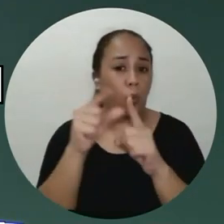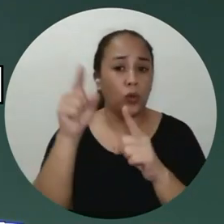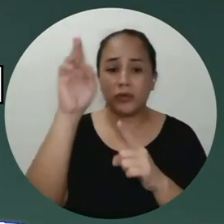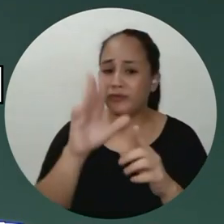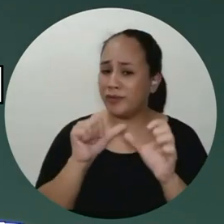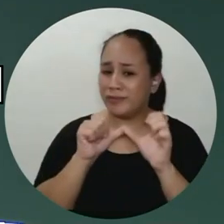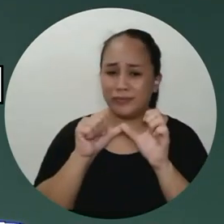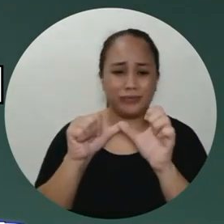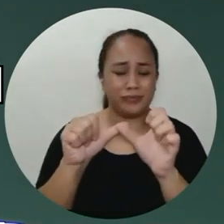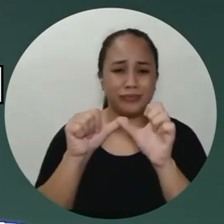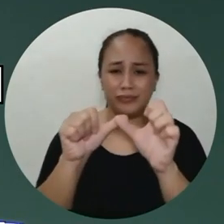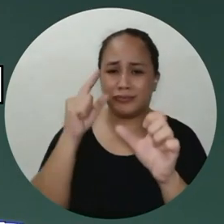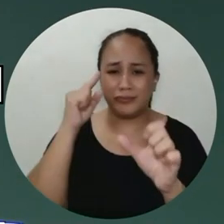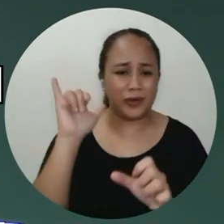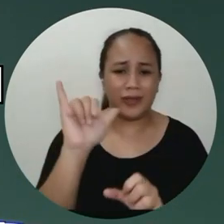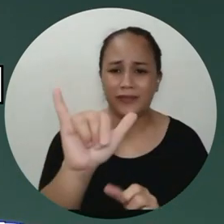이건